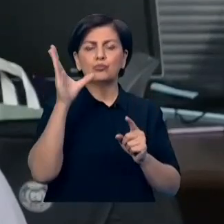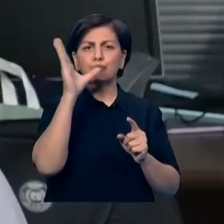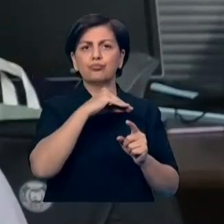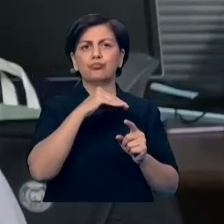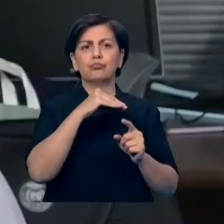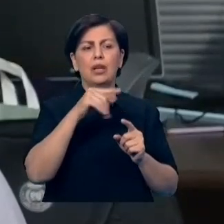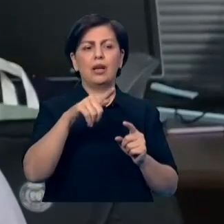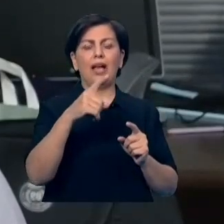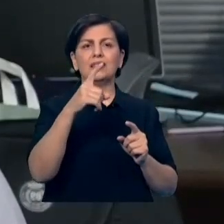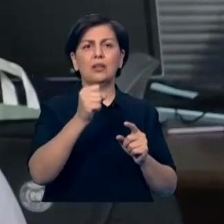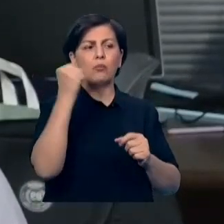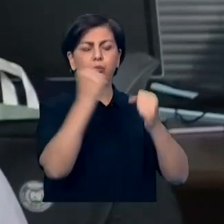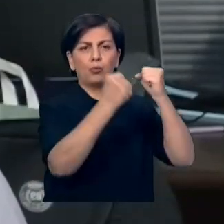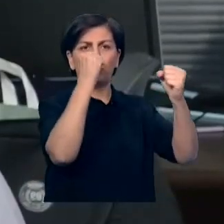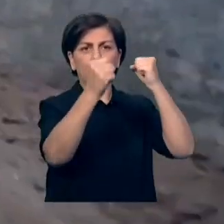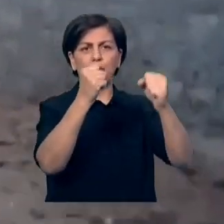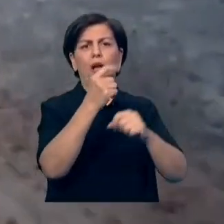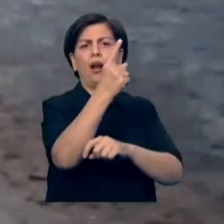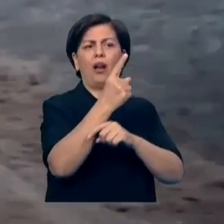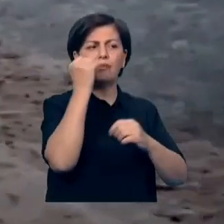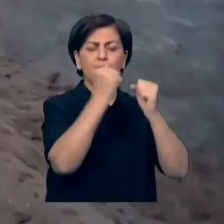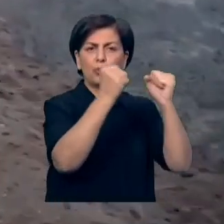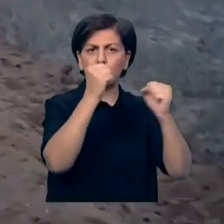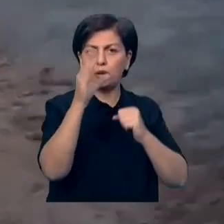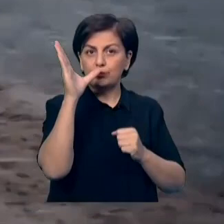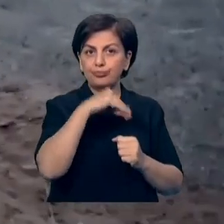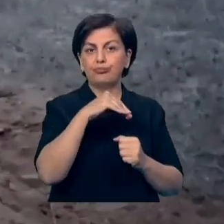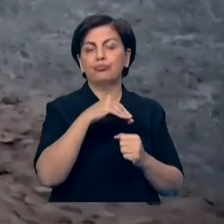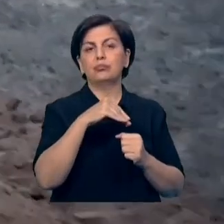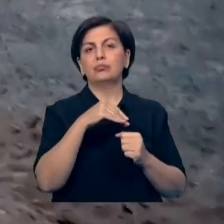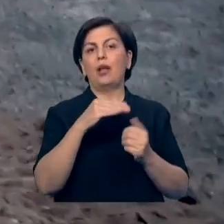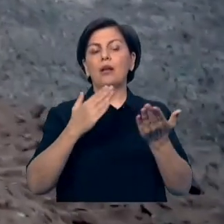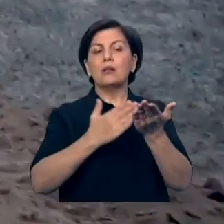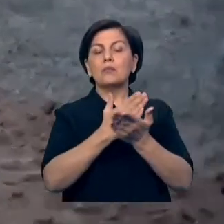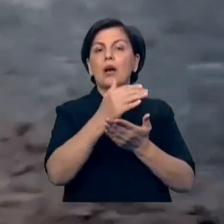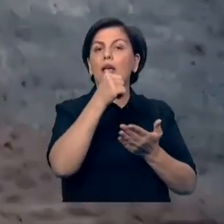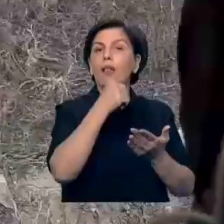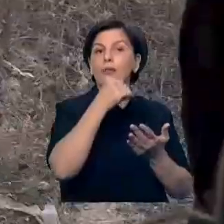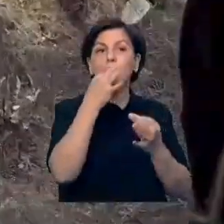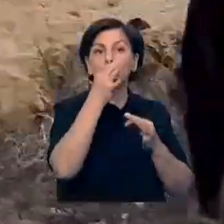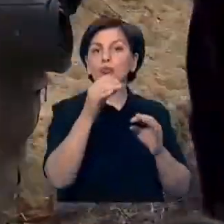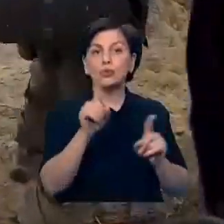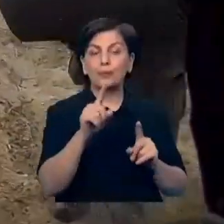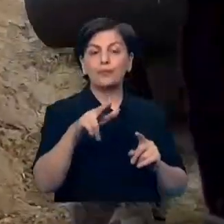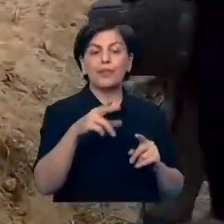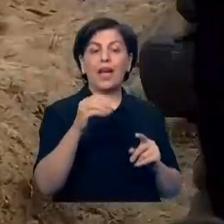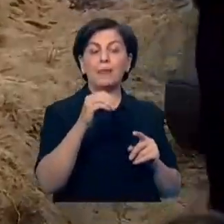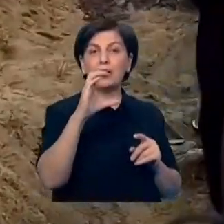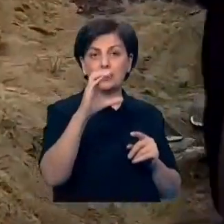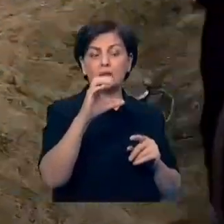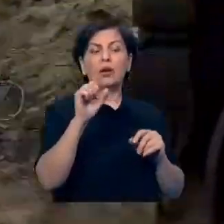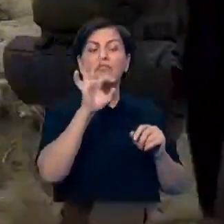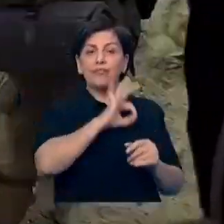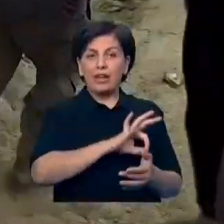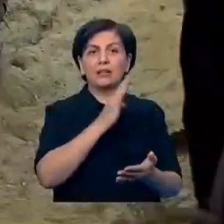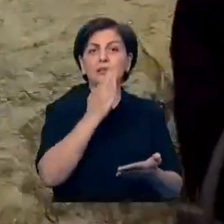Qaza sektorunu bombalaya və raketləyə bilərlər. Siyasi şərhçilər ateşkəsin əslində Hamasın da xeyrinə olduğunu deyirlər.